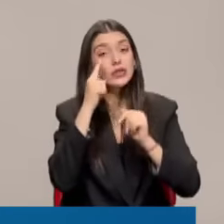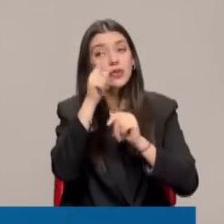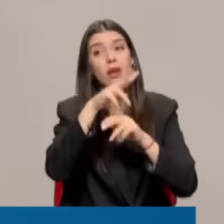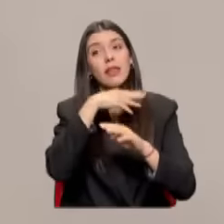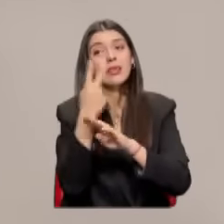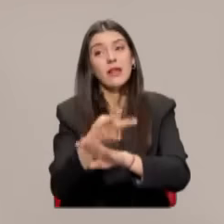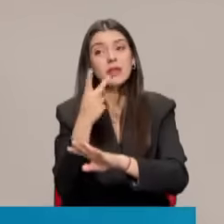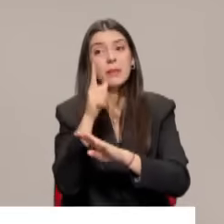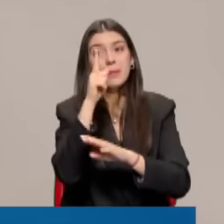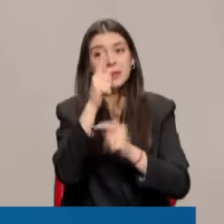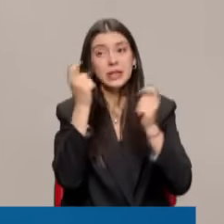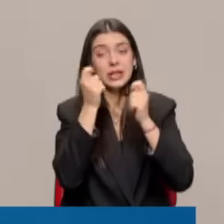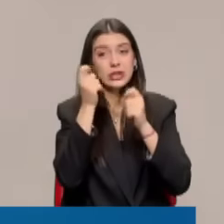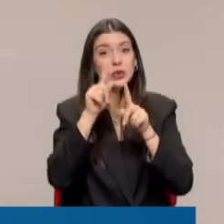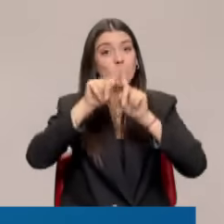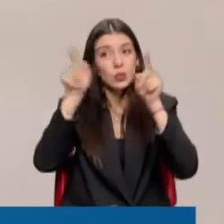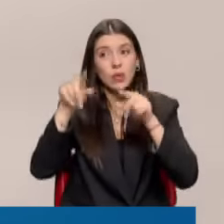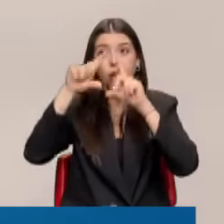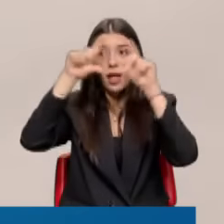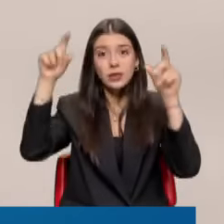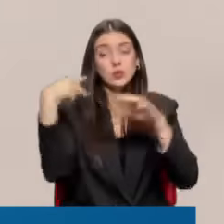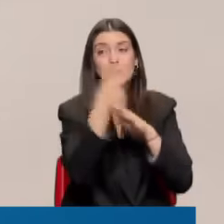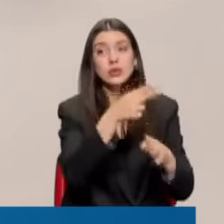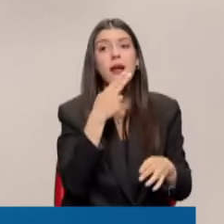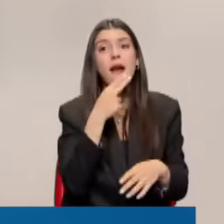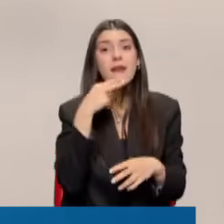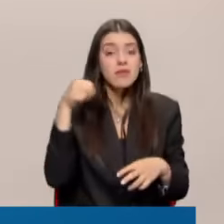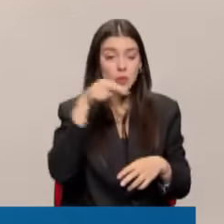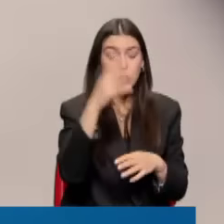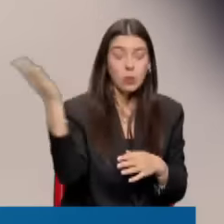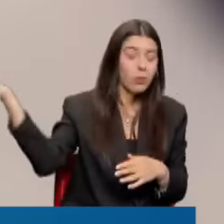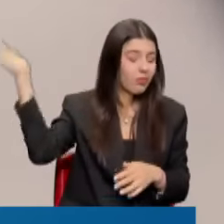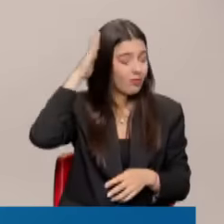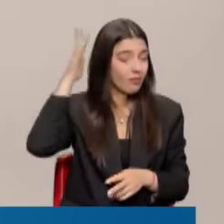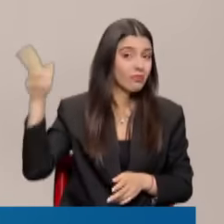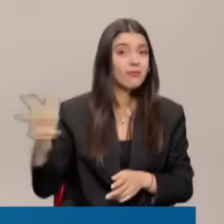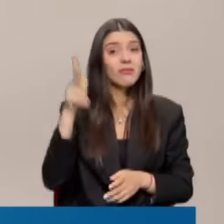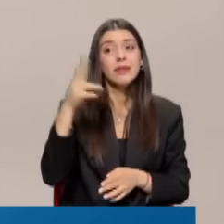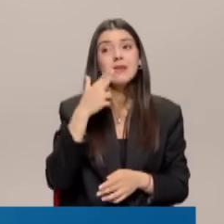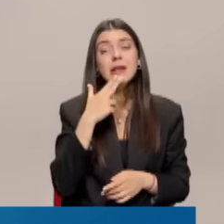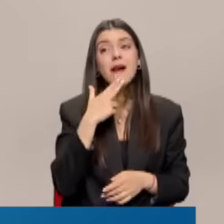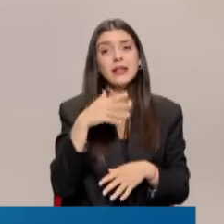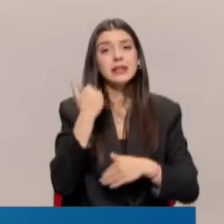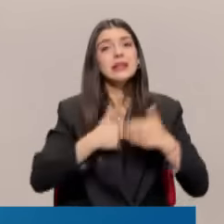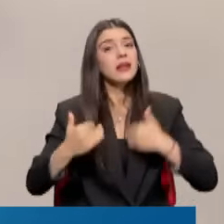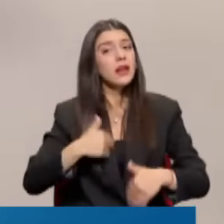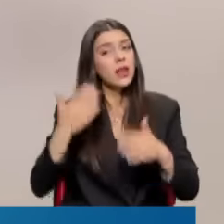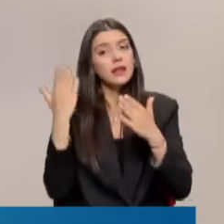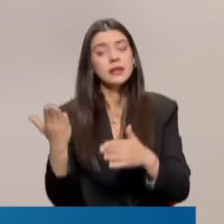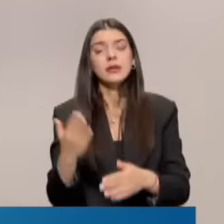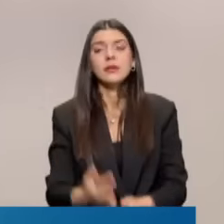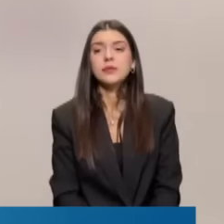yerinin tabelası uçtu yoldan geçen kadının üzerine düştü tabelanın çarptığı kadın